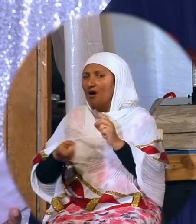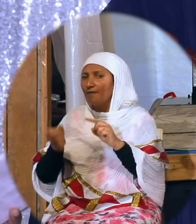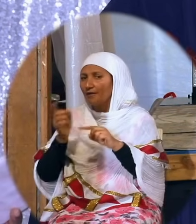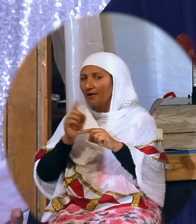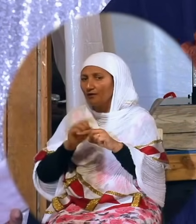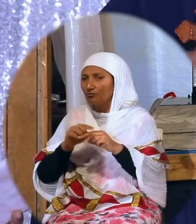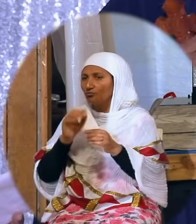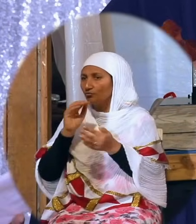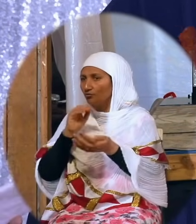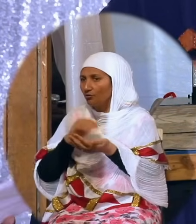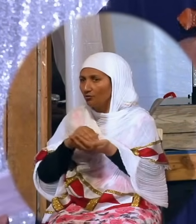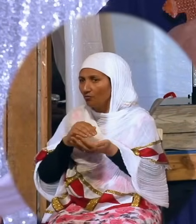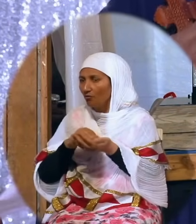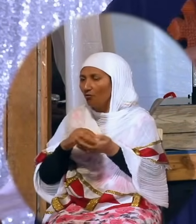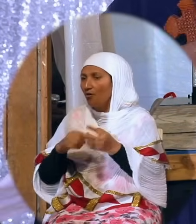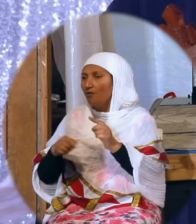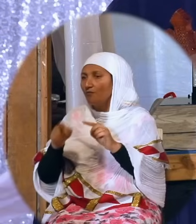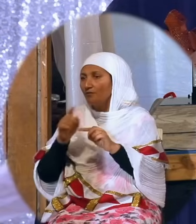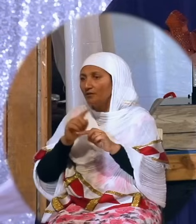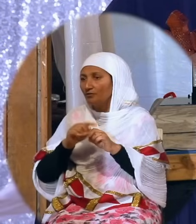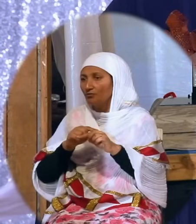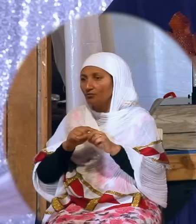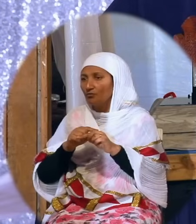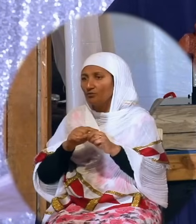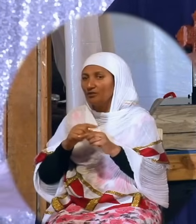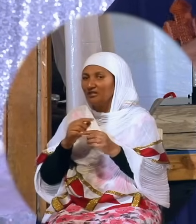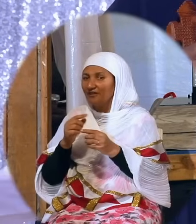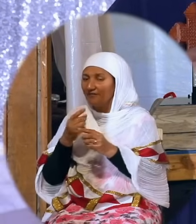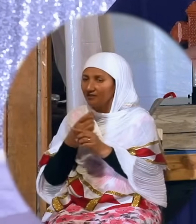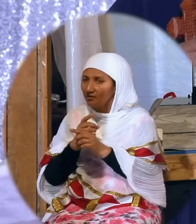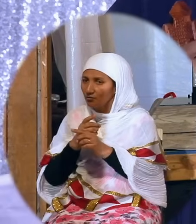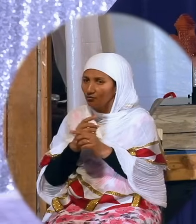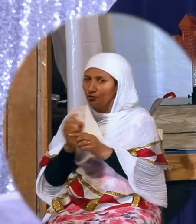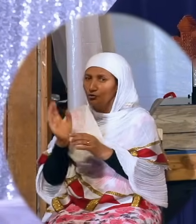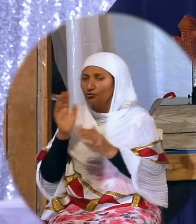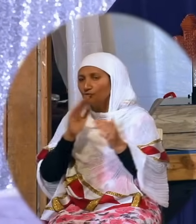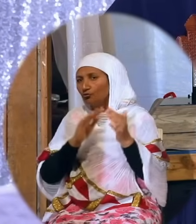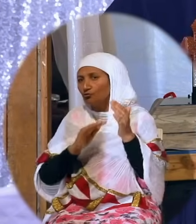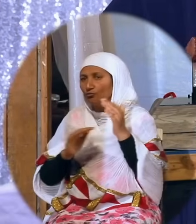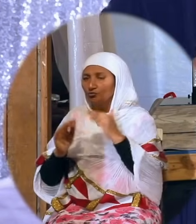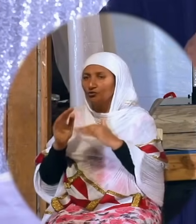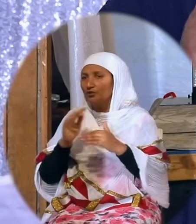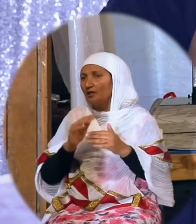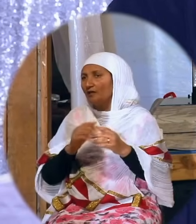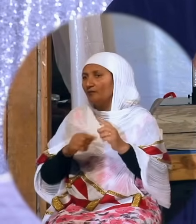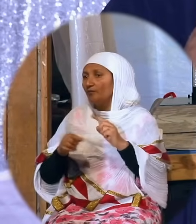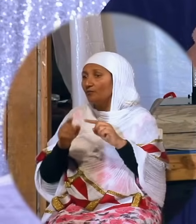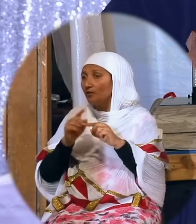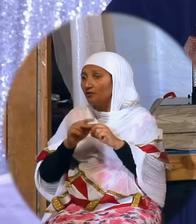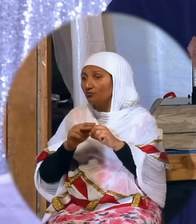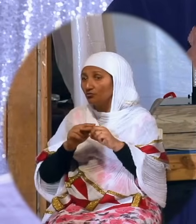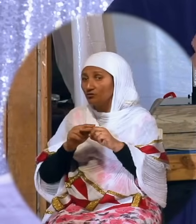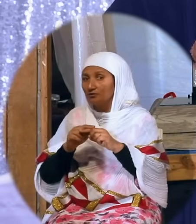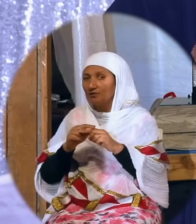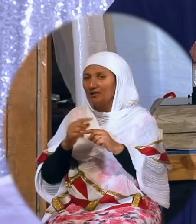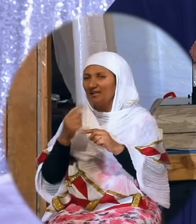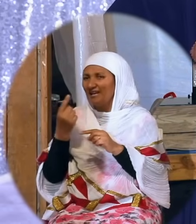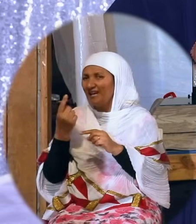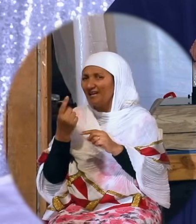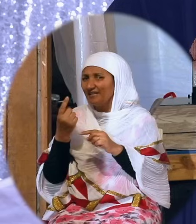አመላለሱም ደግሞ መልሱም ለተፈጠሩ ችግሮችም የሚመለሰው መልስ ለአንድ አይነት